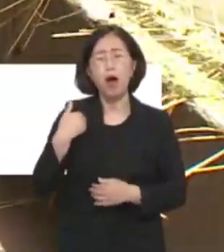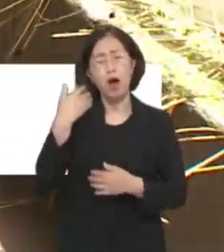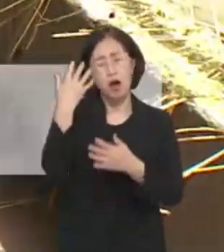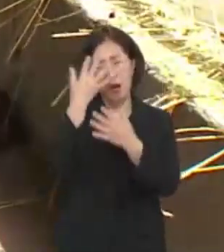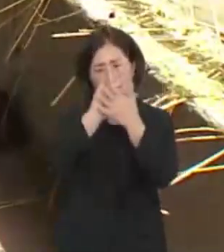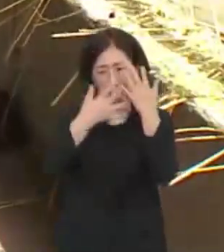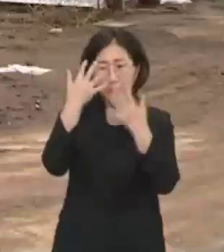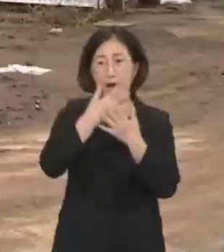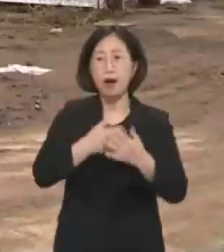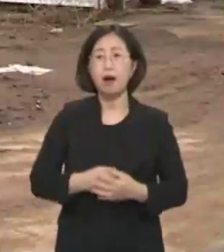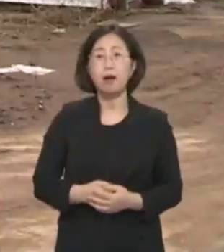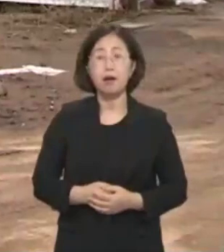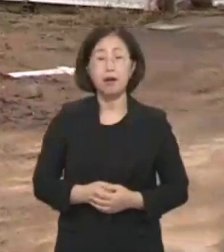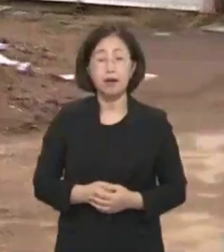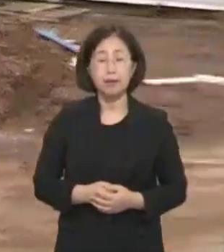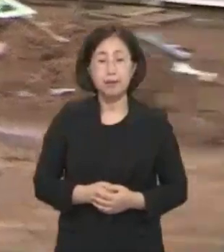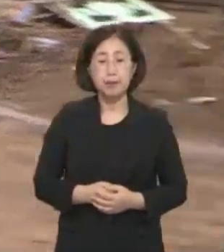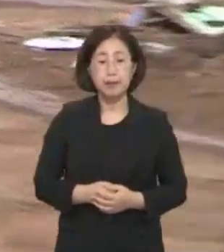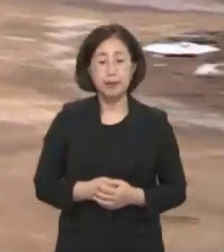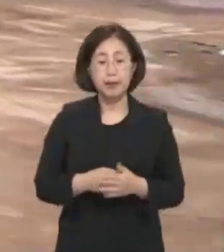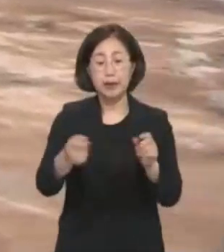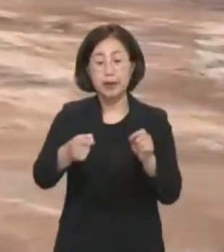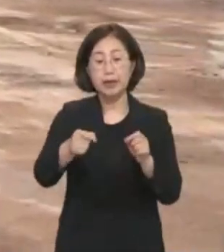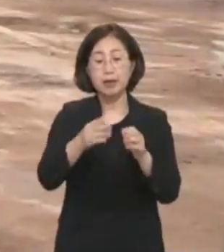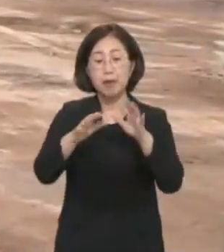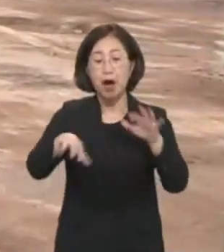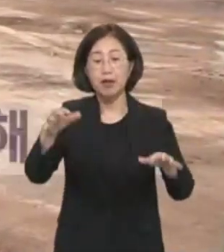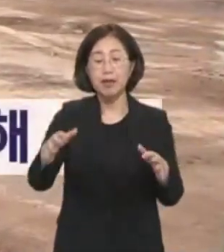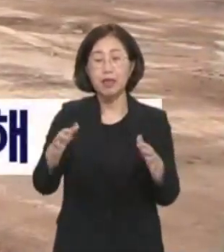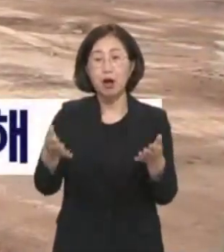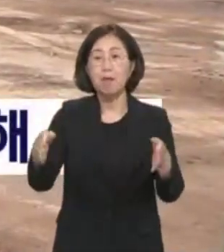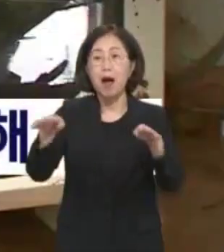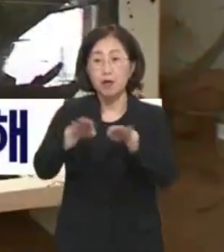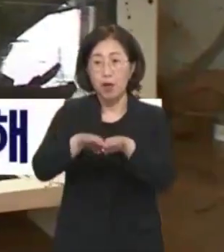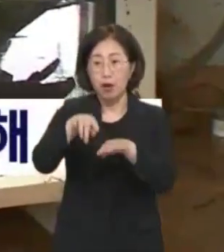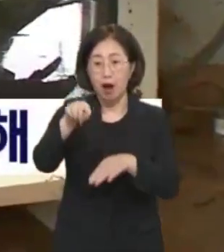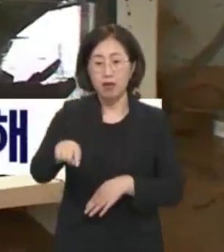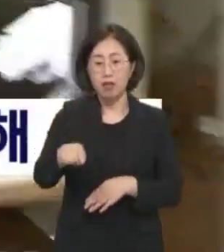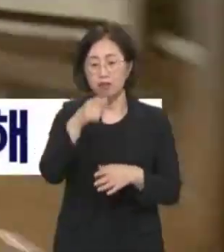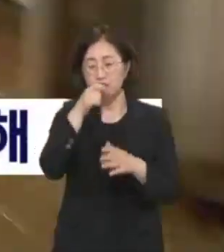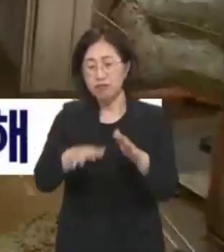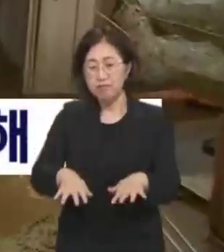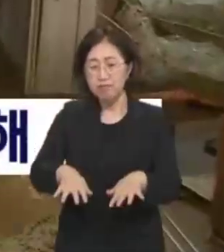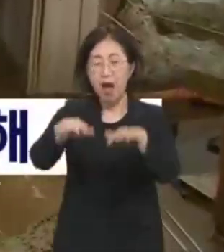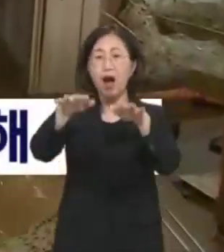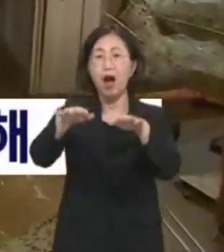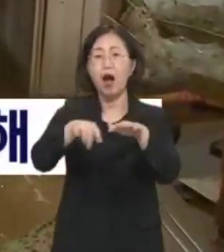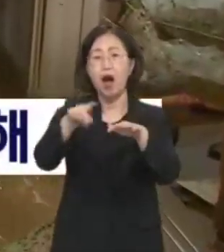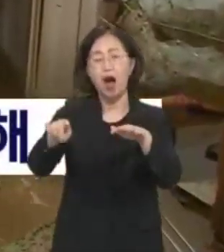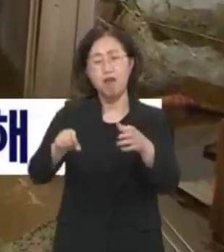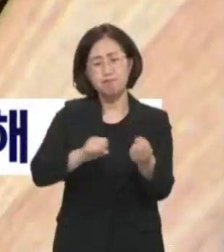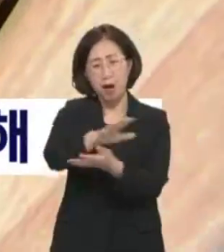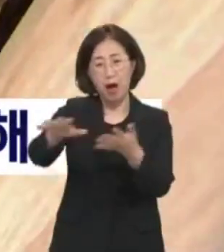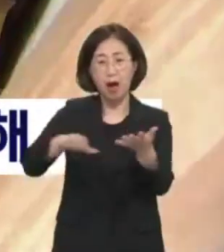솔직히. 인근 마을에선 어르신들의 무더위 쉼터였던 마을 회관까지 물이 들어차 쑥대밭이